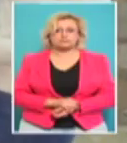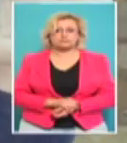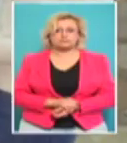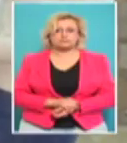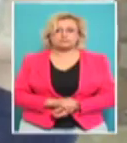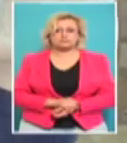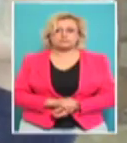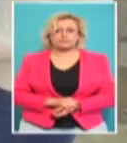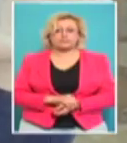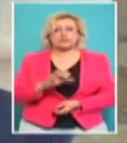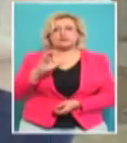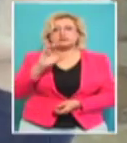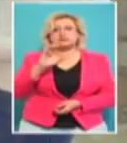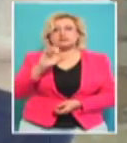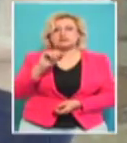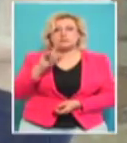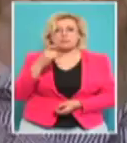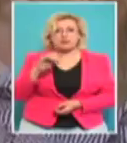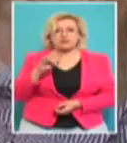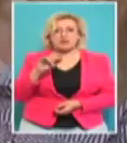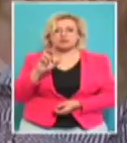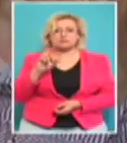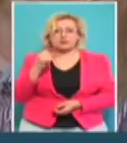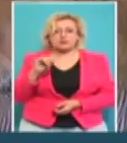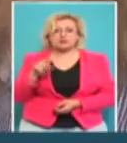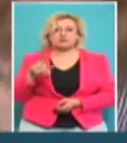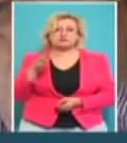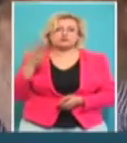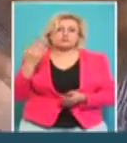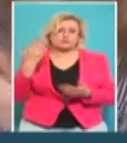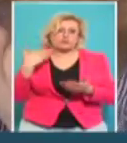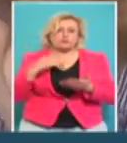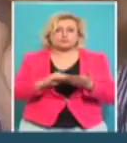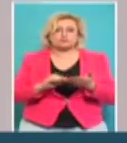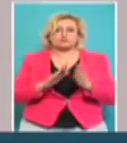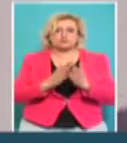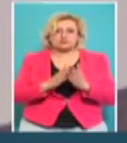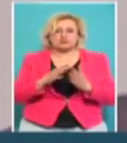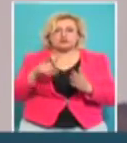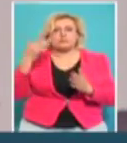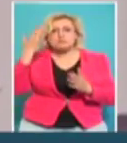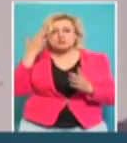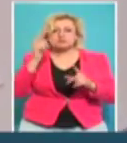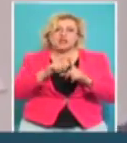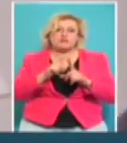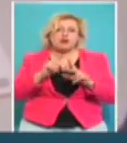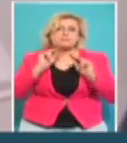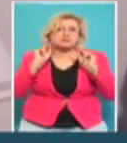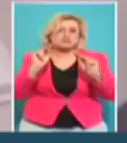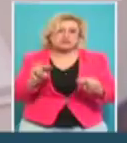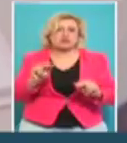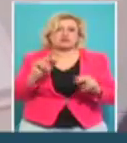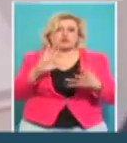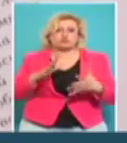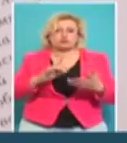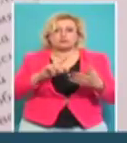Оның өлендерінің негізгі тақырыбы махаббат, туған жерге деген сүйіспеншілік, атана парызы екен. Маусым айындағы қар беткейлер жинағын